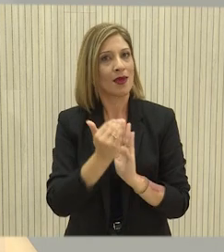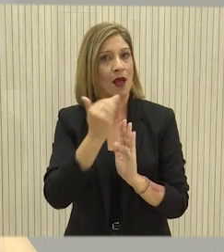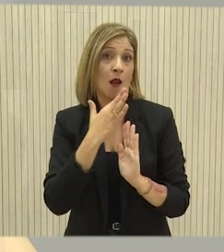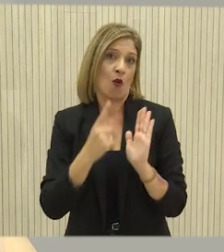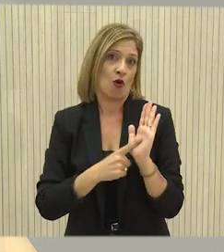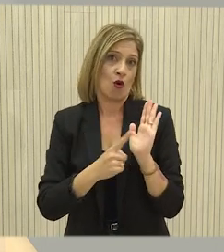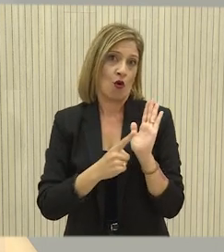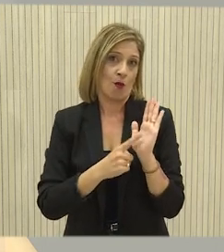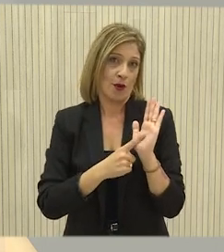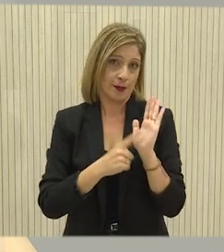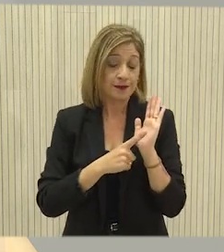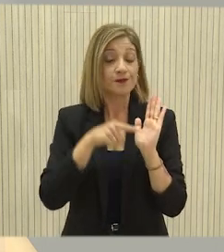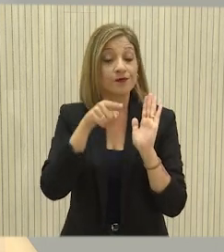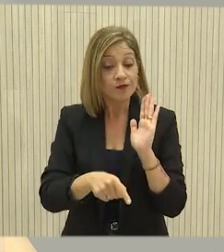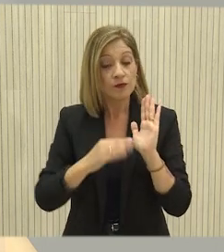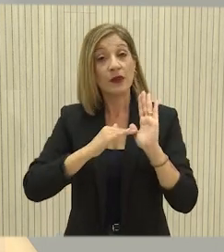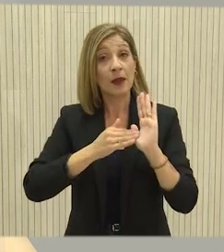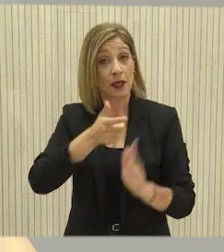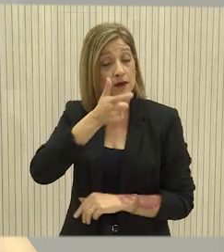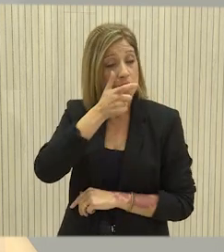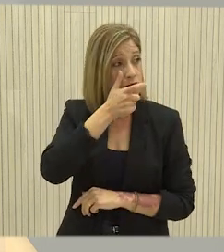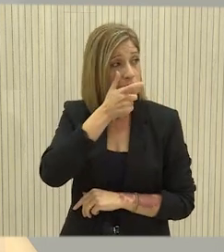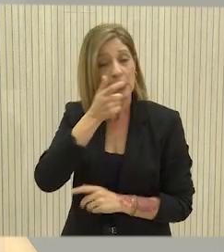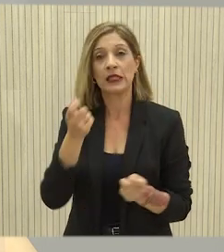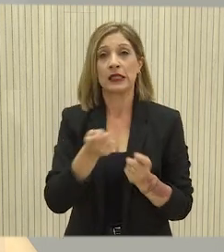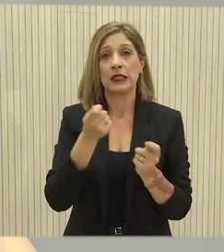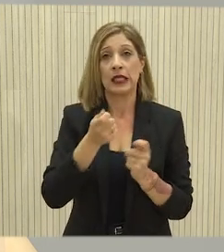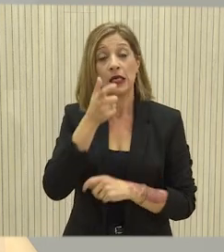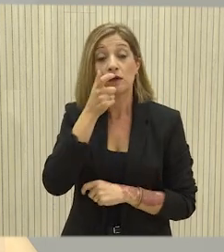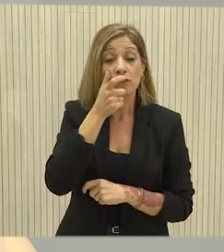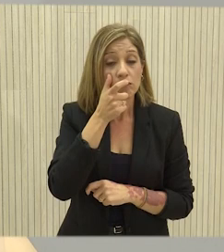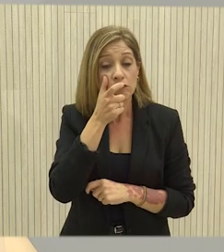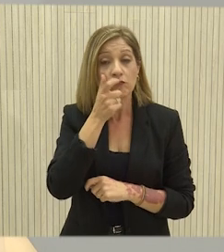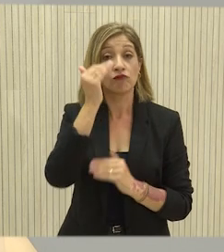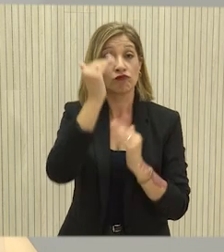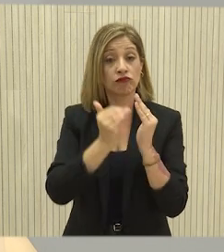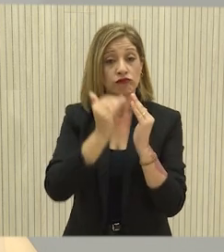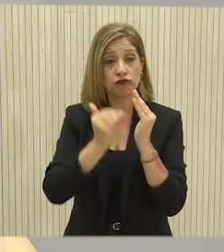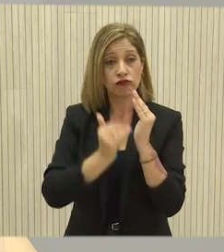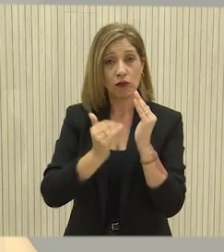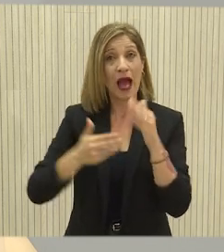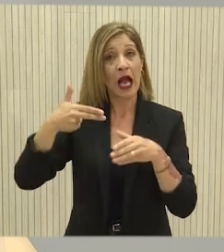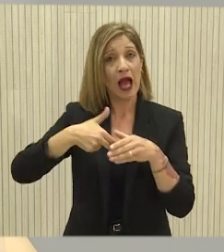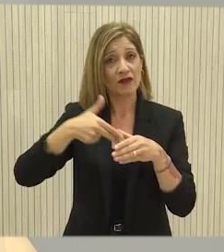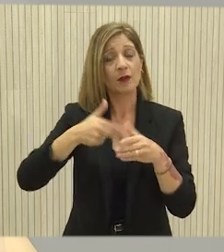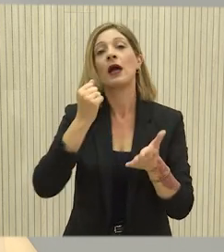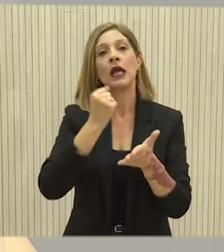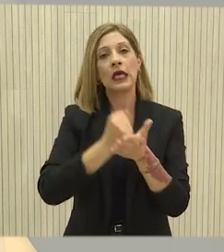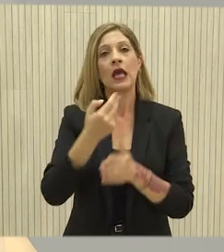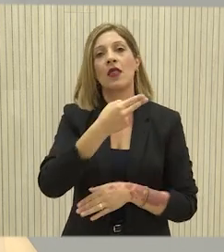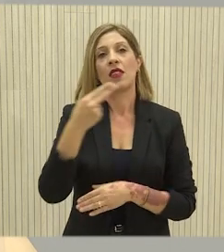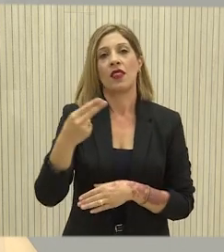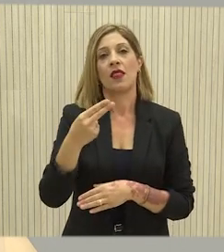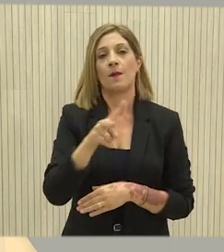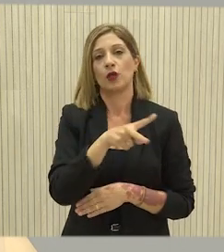φόρου κατανάλωσης. Η Υπηρεσία θα παρακολουθεί την αγορά συστηματικά, τόσο για το θέμα της μείωσης του φόρου κατανάλωσης για καύσιμα, αλλά και όσον αφορά